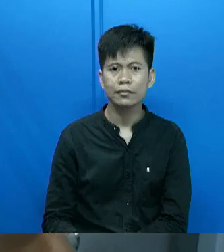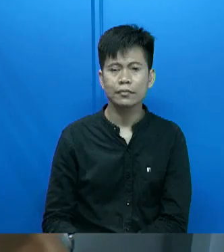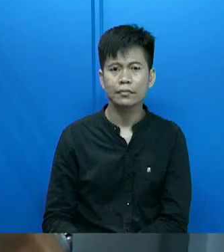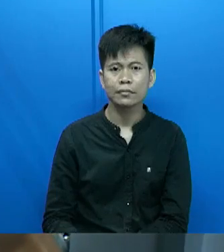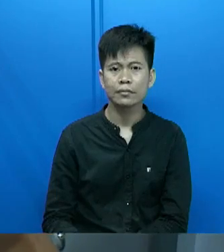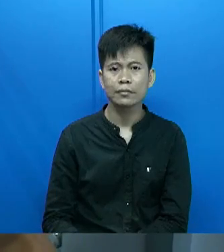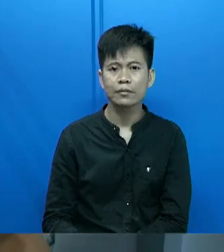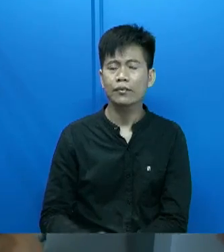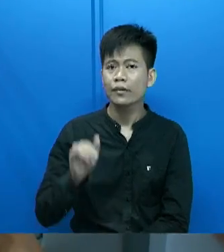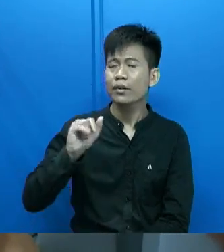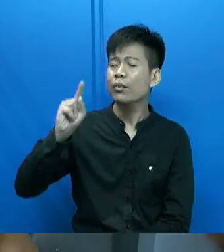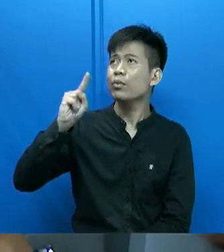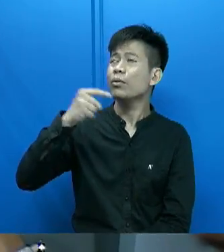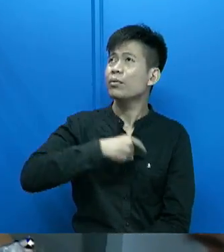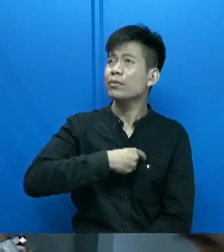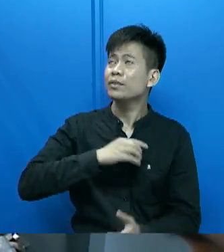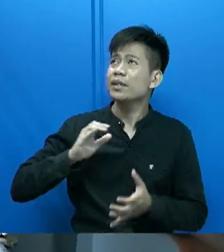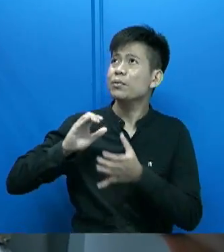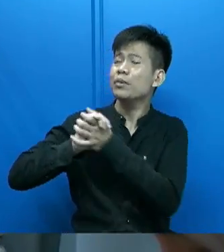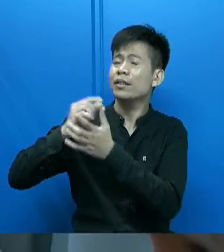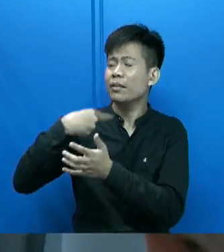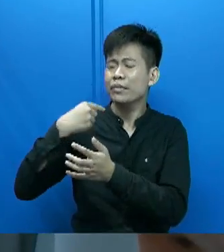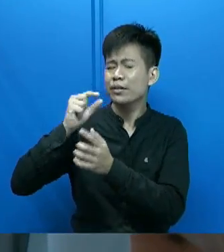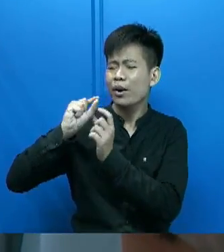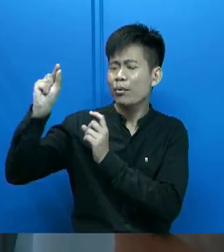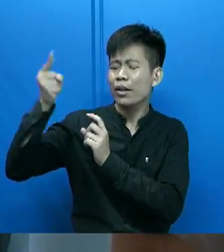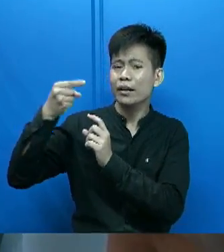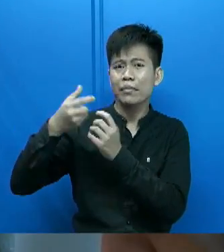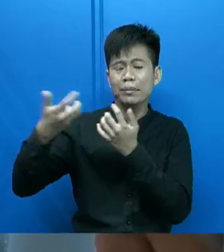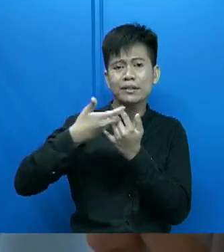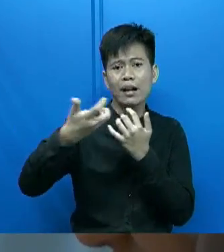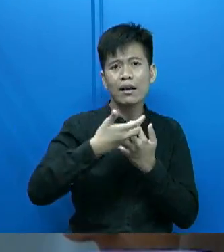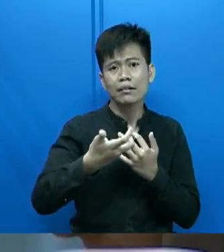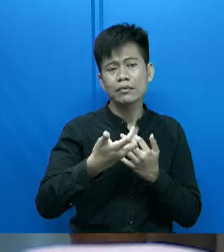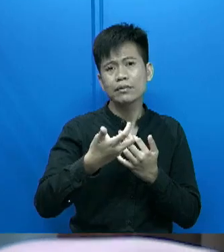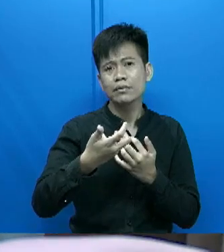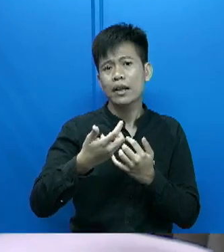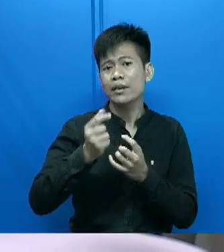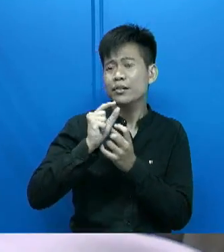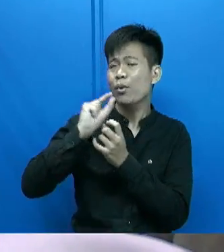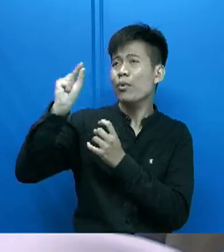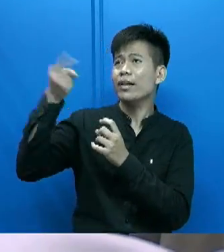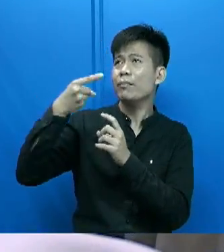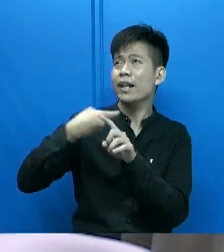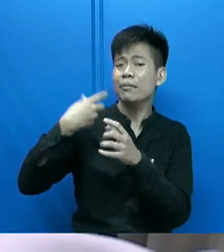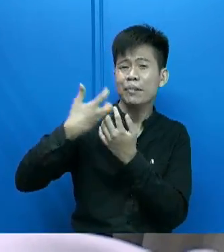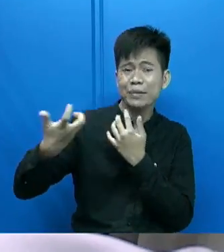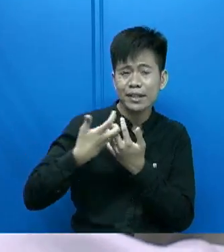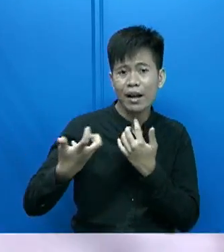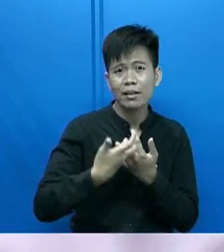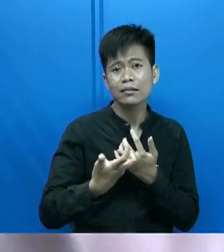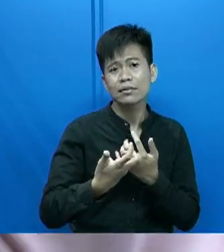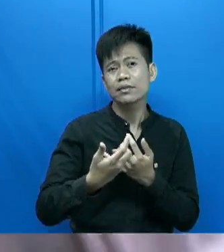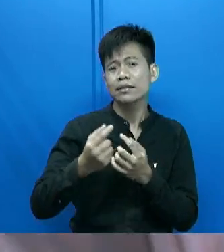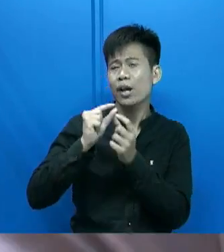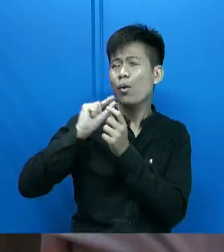tufruqah. Ya Allah, satukan kami ya Allah. Jauhkan kami dari perpecahan ya Allah. Jauhkan kami dari perpecahan ya Allah. Jauhkan